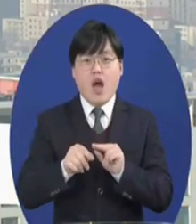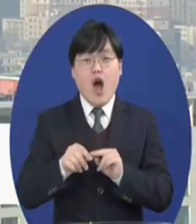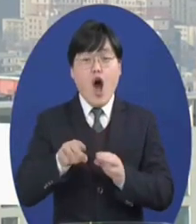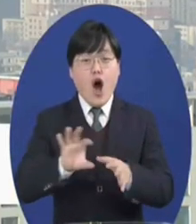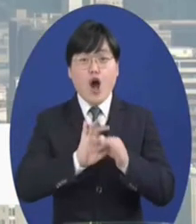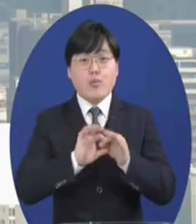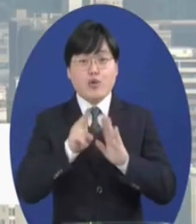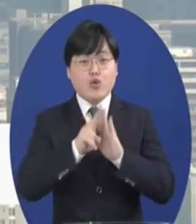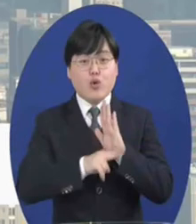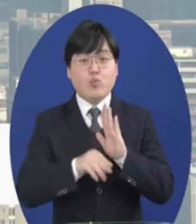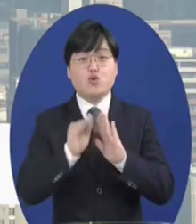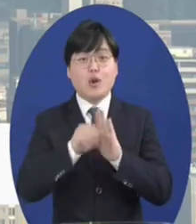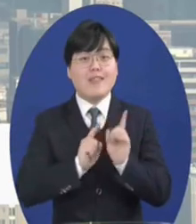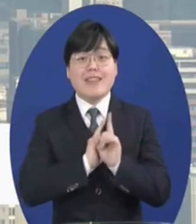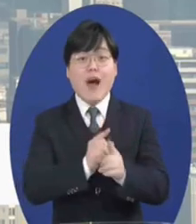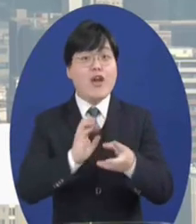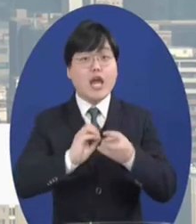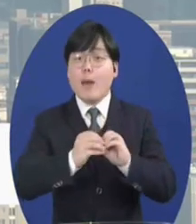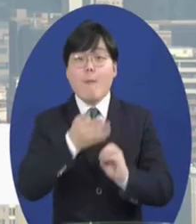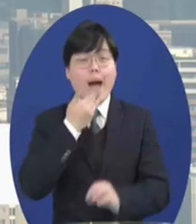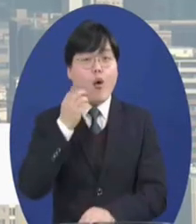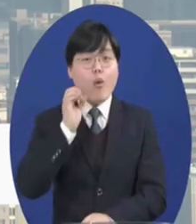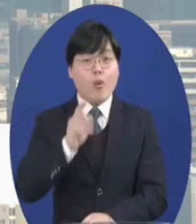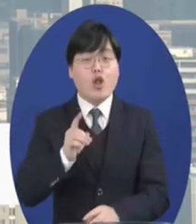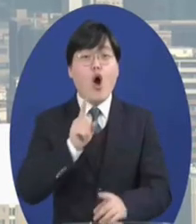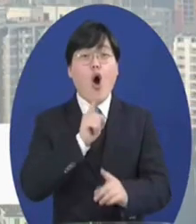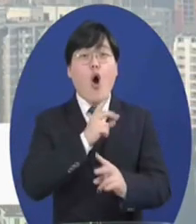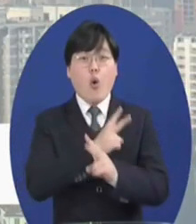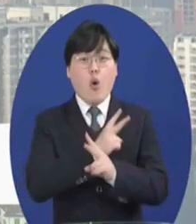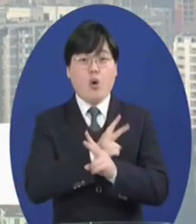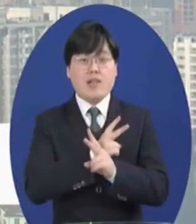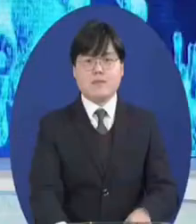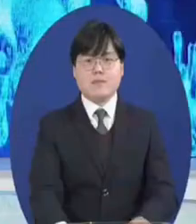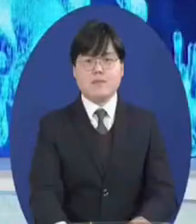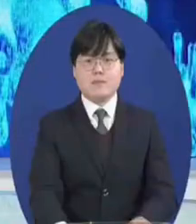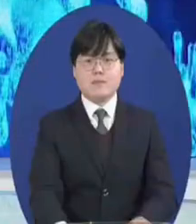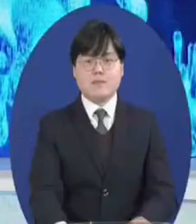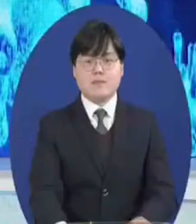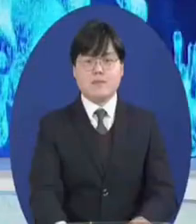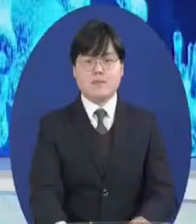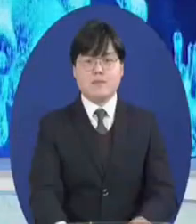холбогдох дүрм журмын дагуу суглаа зохион байгуулаагүй тохиолдолд хуулийн хариуцлага хүлээдэг байна.